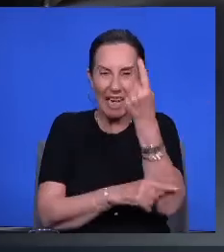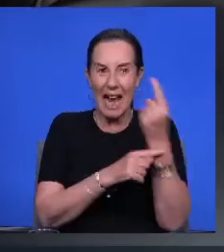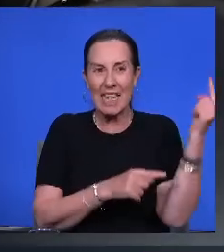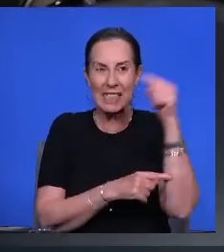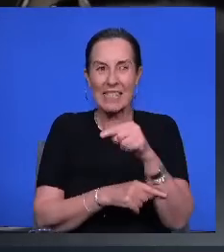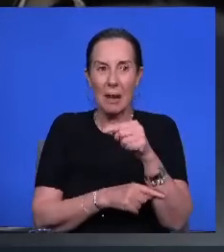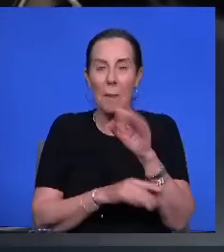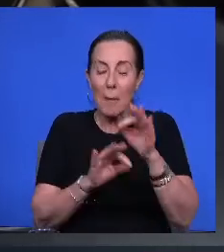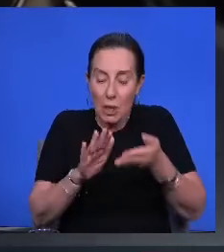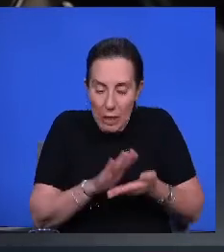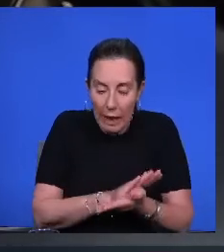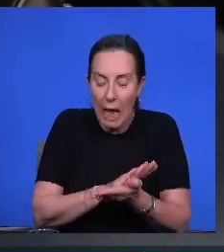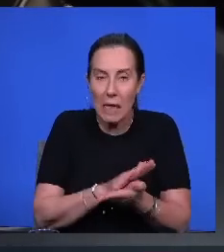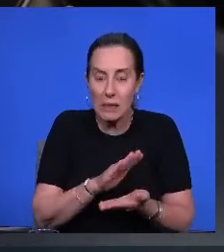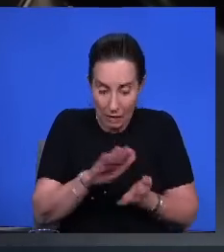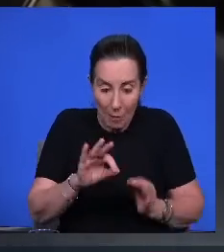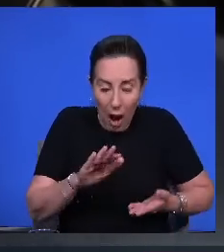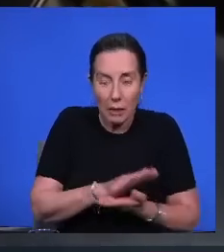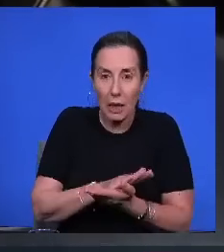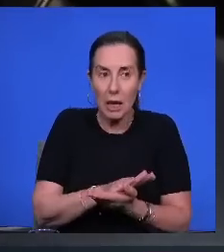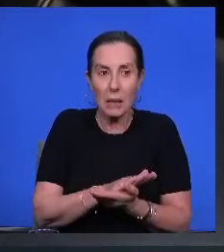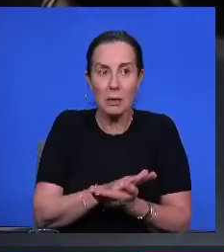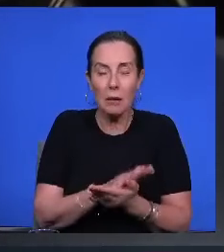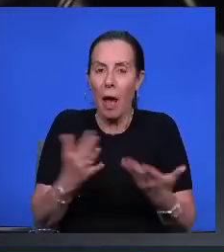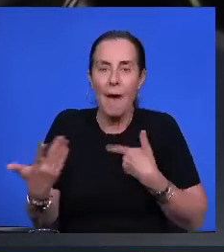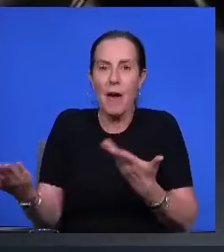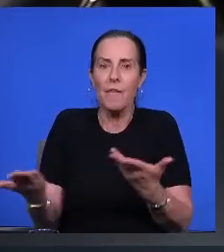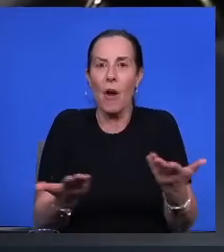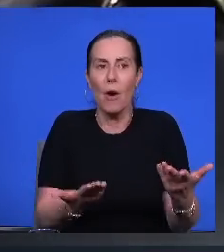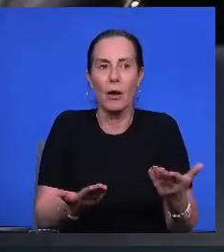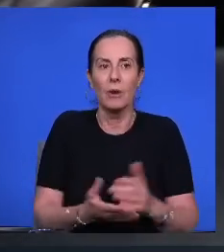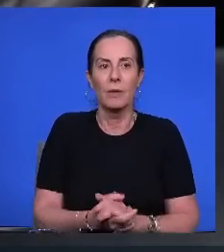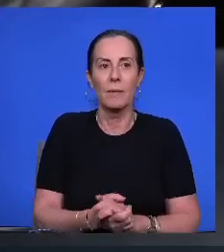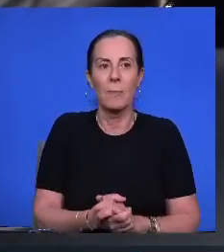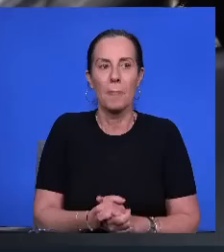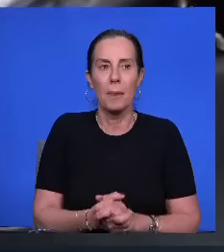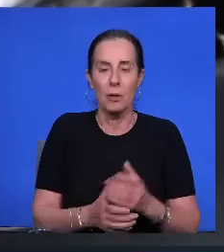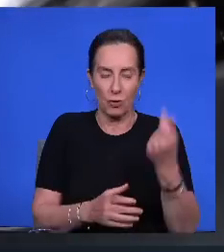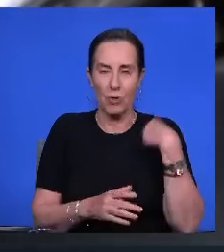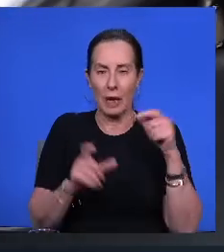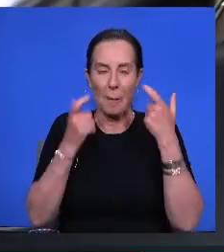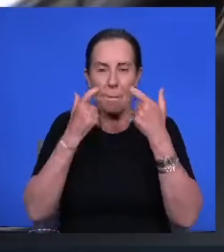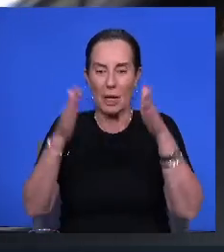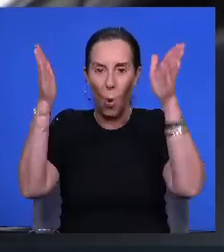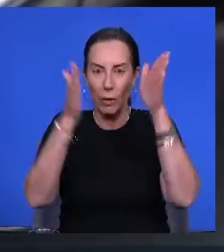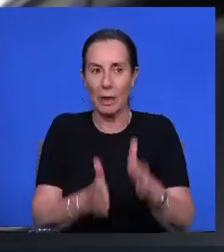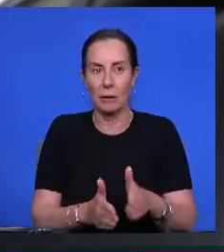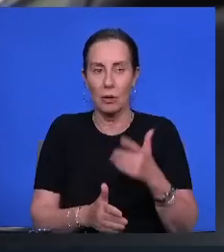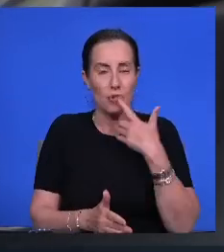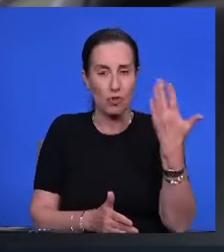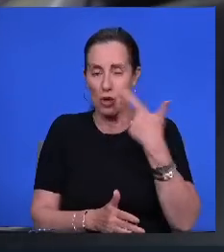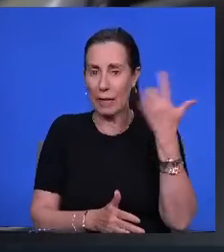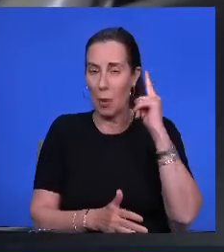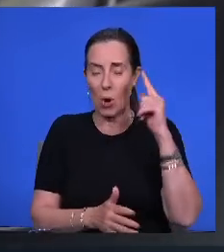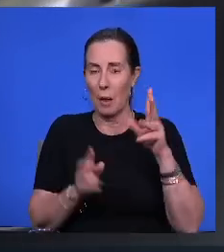לנו, חדר לנו מתחת למסעית. לא היה לנו איפה, עכשיו שמו מיגונית בכניסה, רק שבוע שעבר. שנים לא היה בכניסה לסדרות שם המיגוניות.